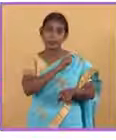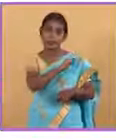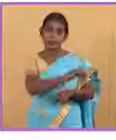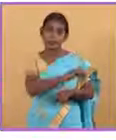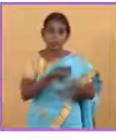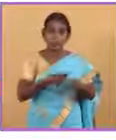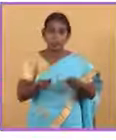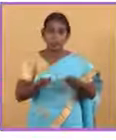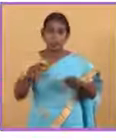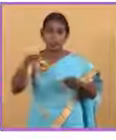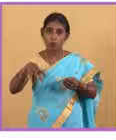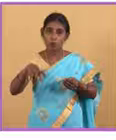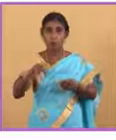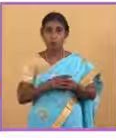அல்லூரில்